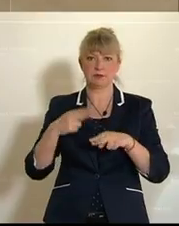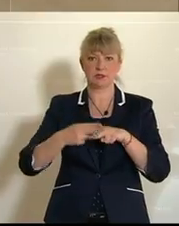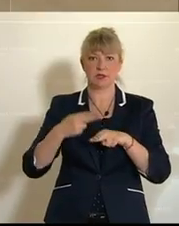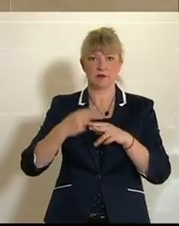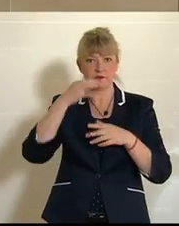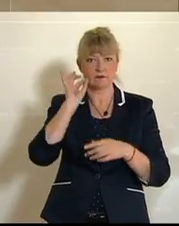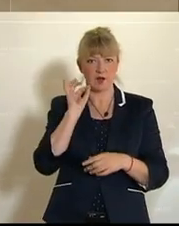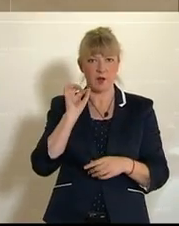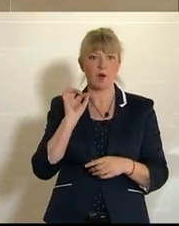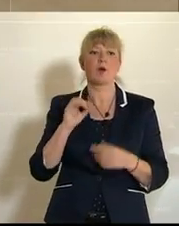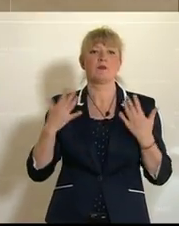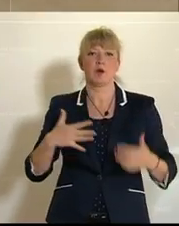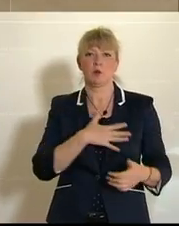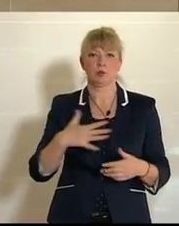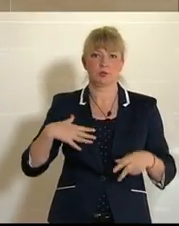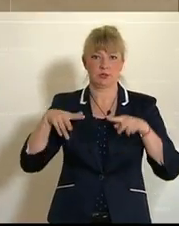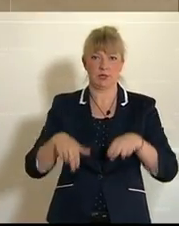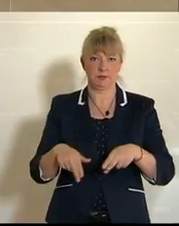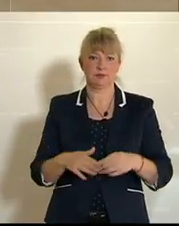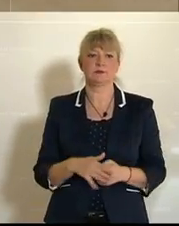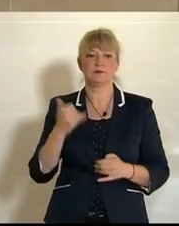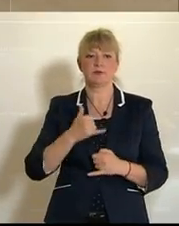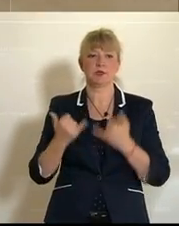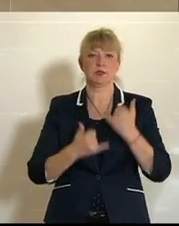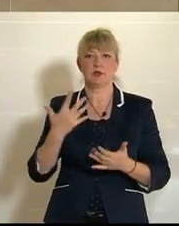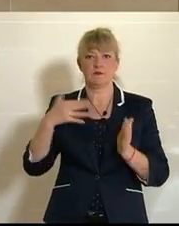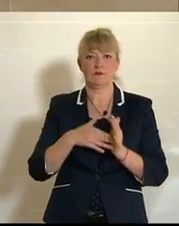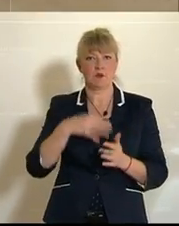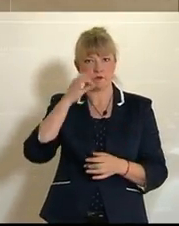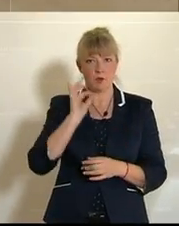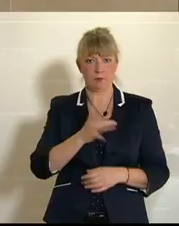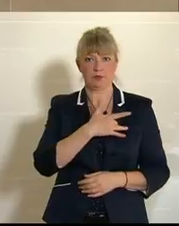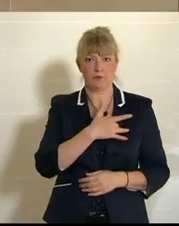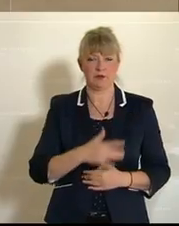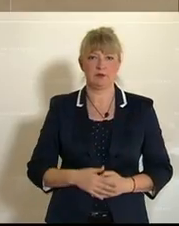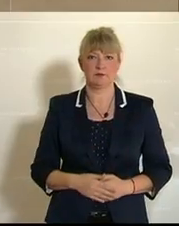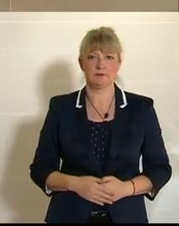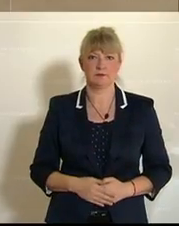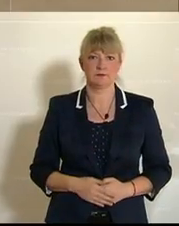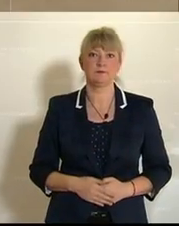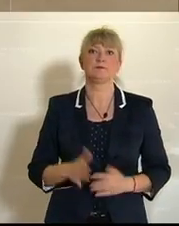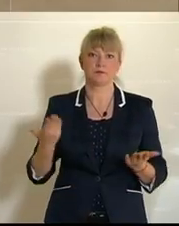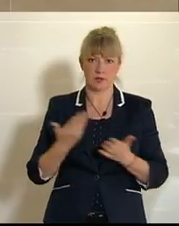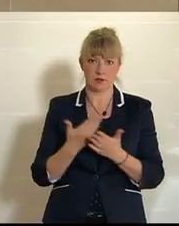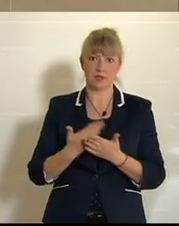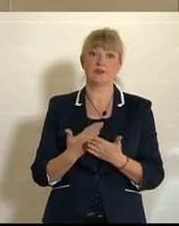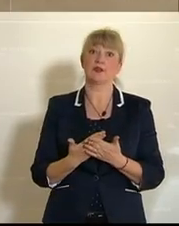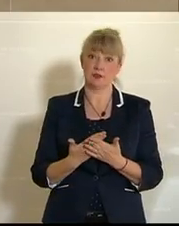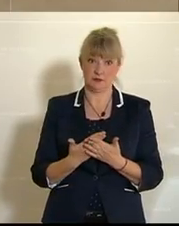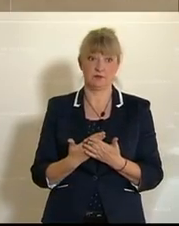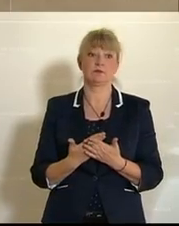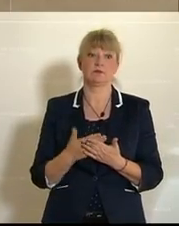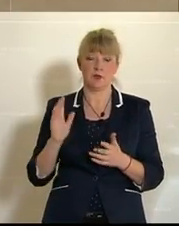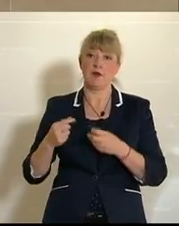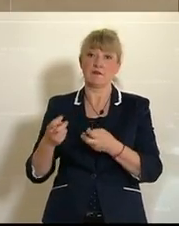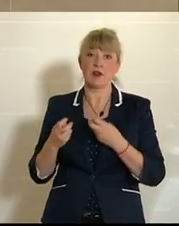Krebserkrankung bei Frauen ist Brustkrebs. Jährlich sind davon 5.000 Frauen betroffen. Daher ist die freiwillige und